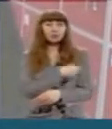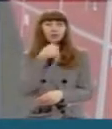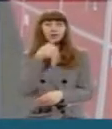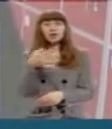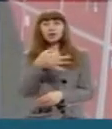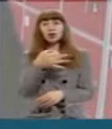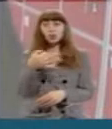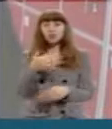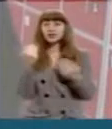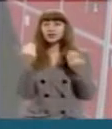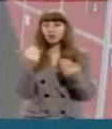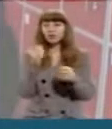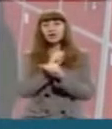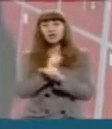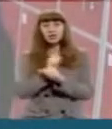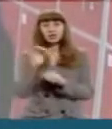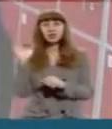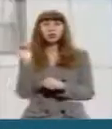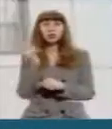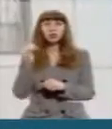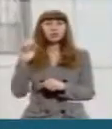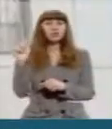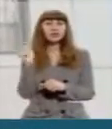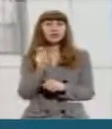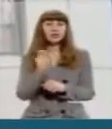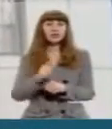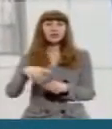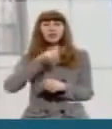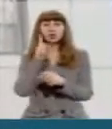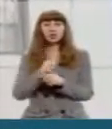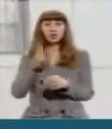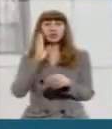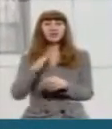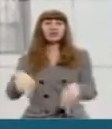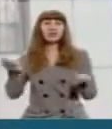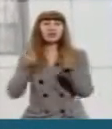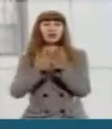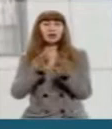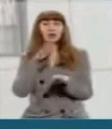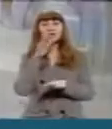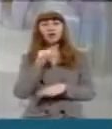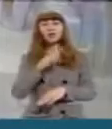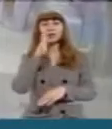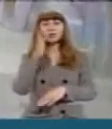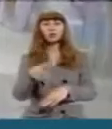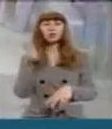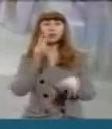әкімшіліктері өздері айтпағанын айтып отыр. Сондай-ақ рейд барысында Упаковка дүкенінде толықтай жұмыс жасап жатқаны анықталды.